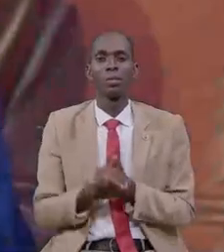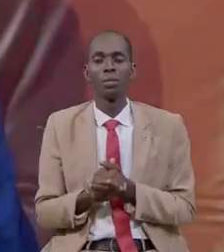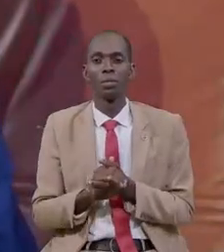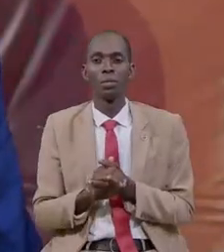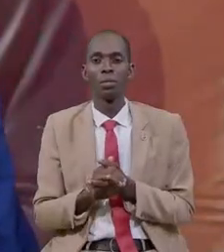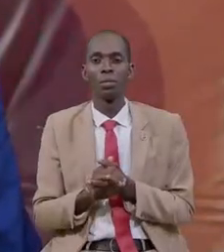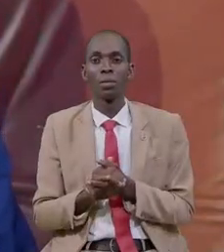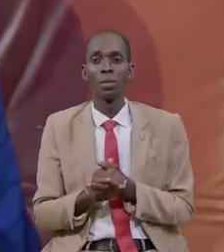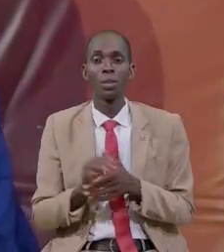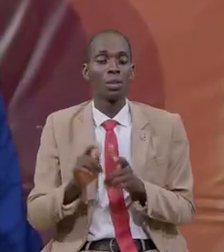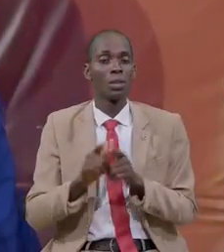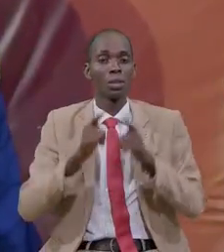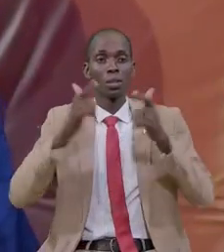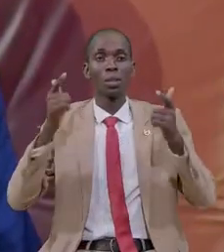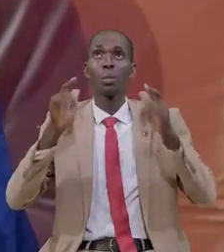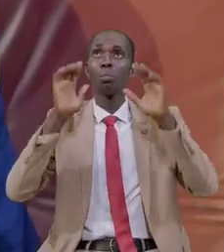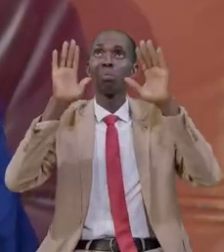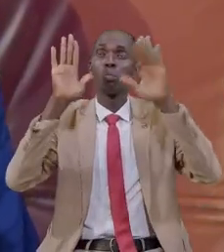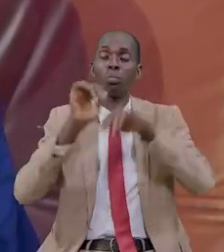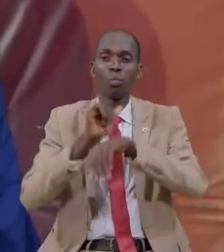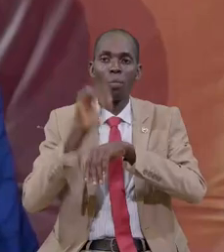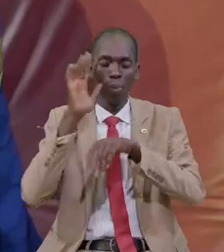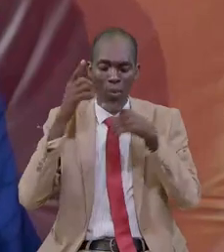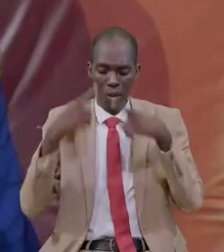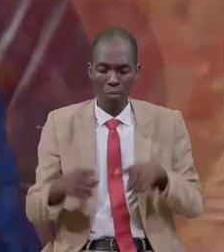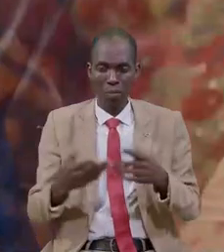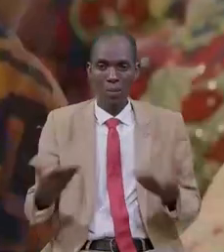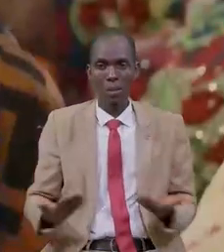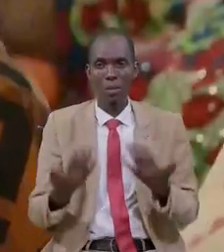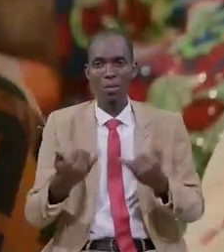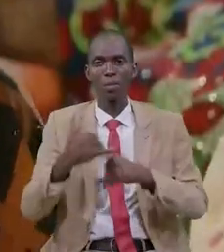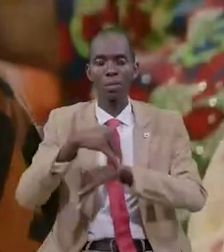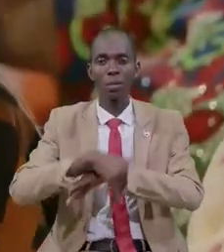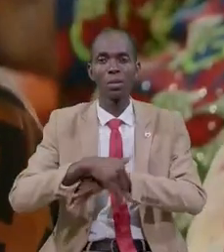Des miracles créatifs auront lieu ce soir.